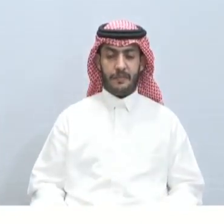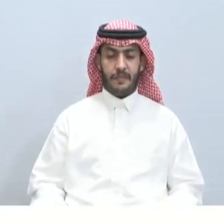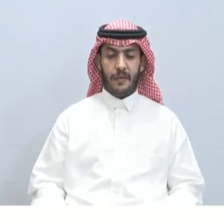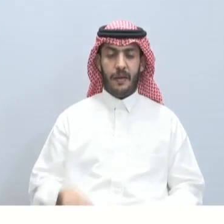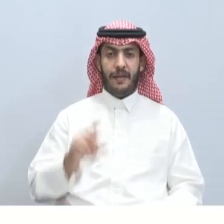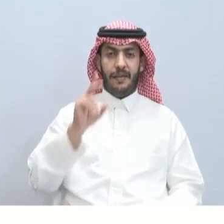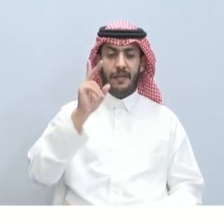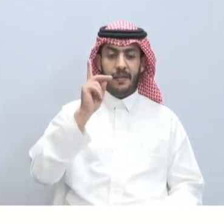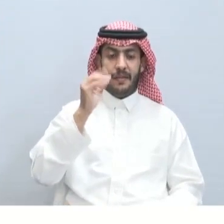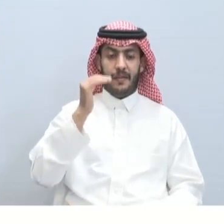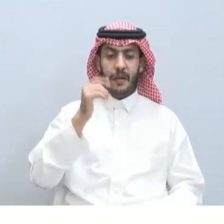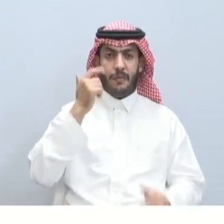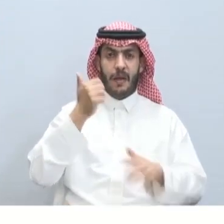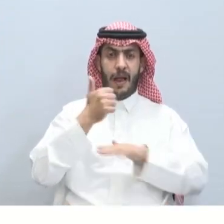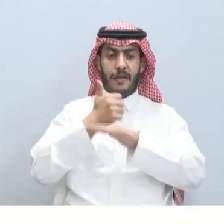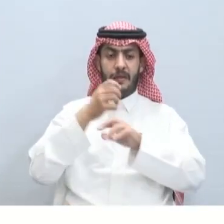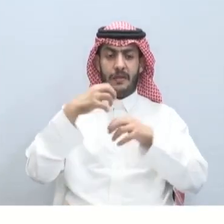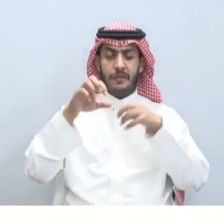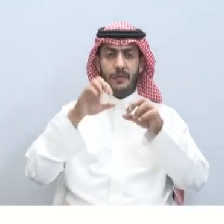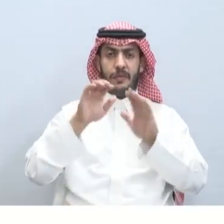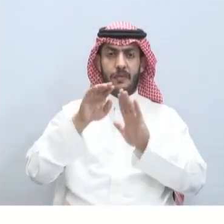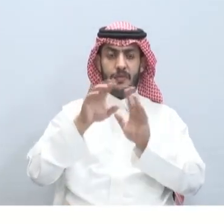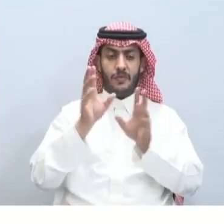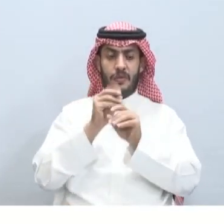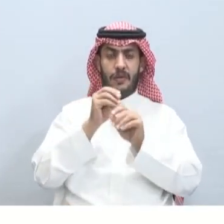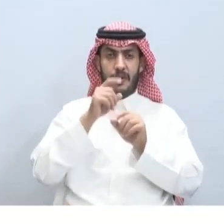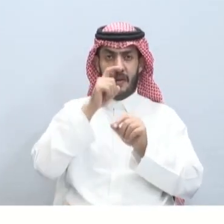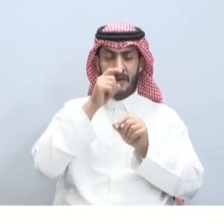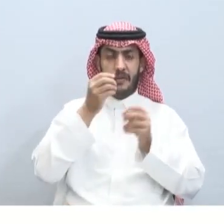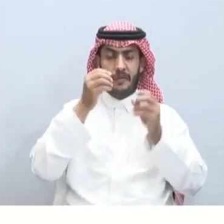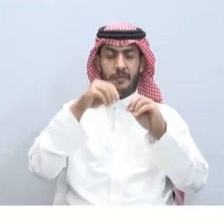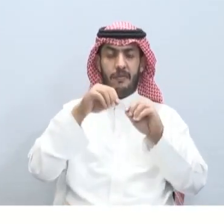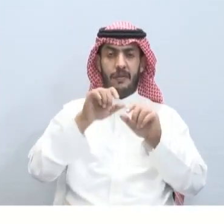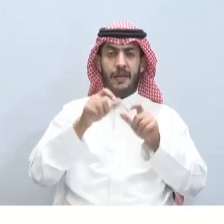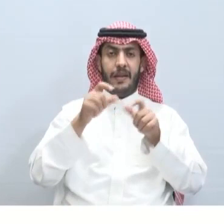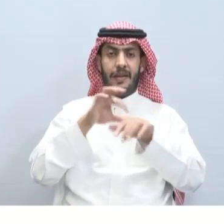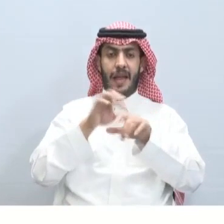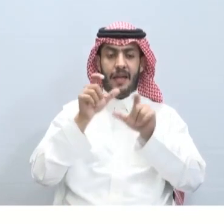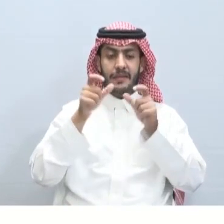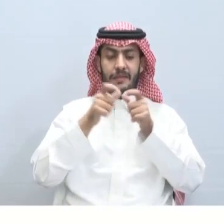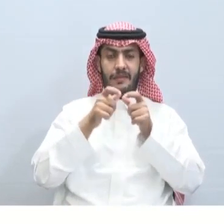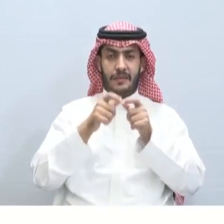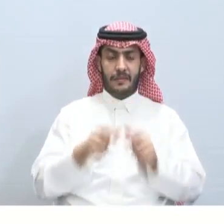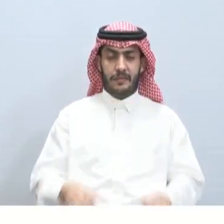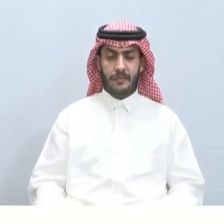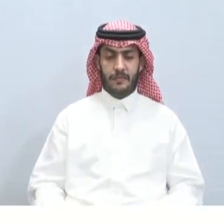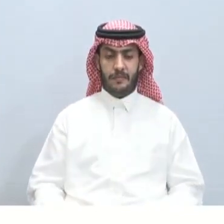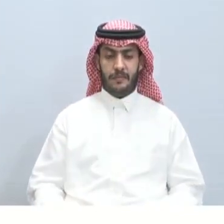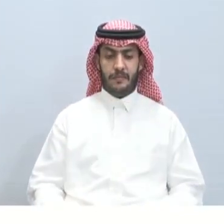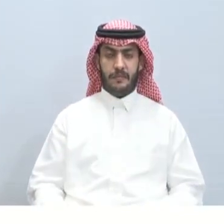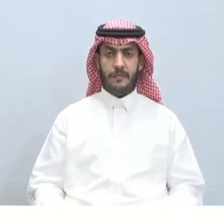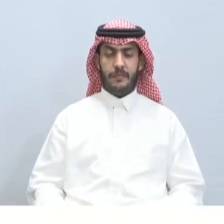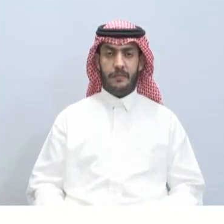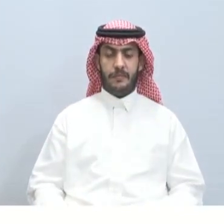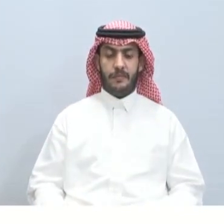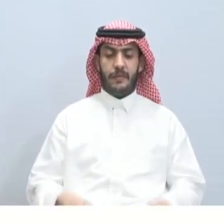الثانيه اختر اسسا لتقسيم السوق الى شرائح اذا لابد ان تضع اساس لتقسيم السوق